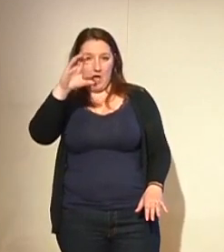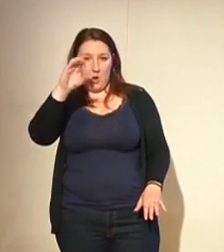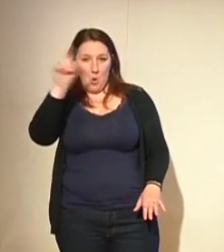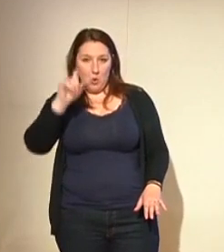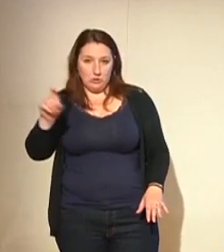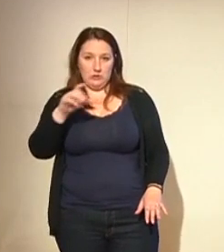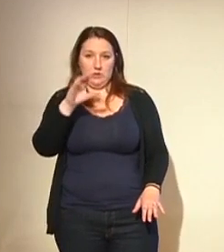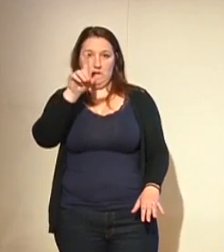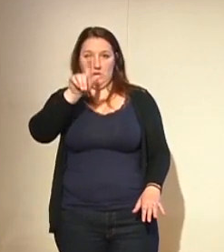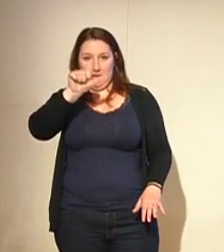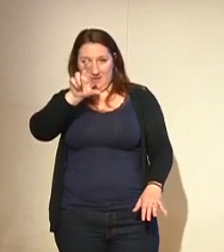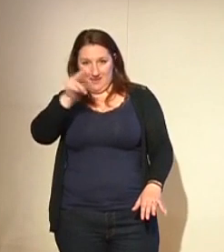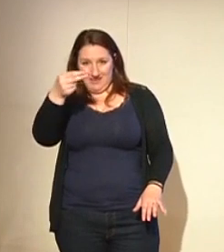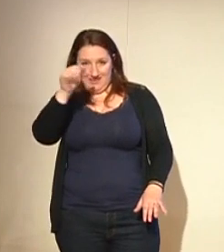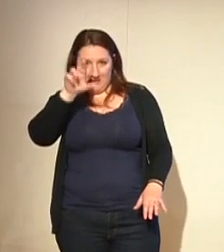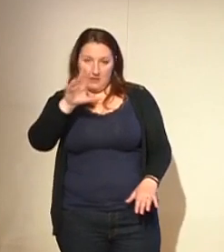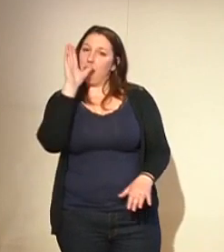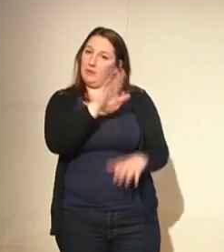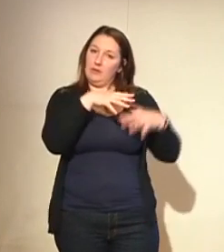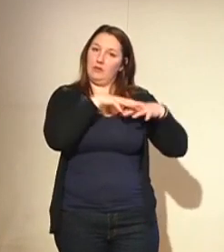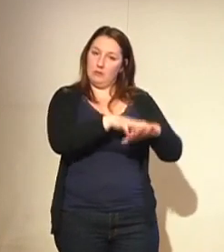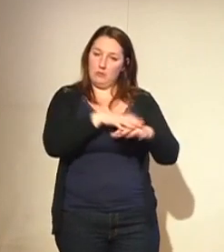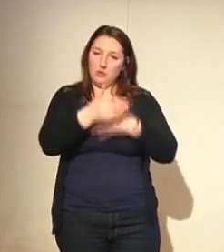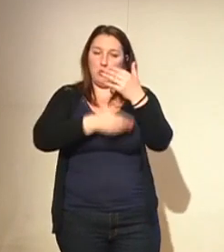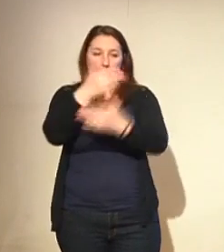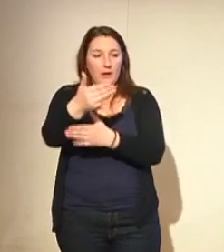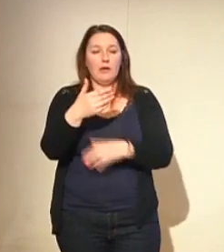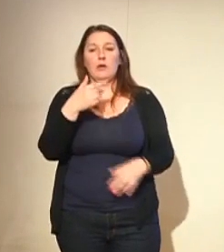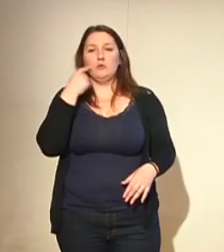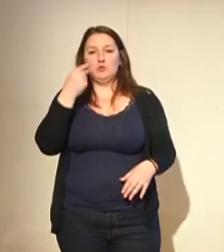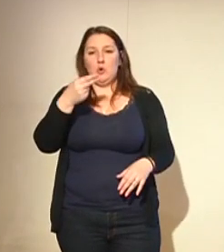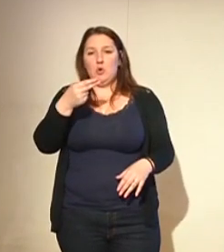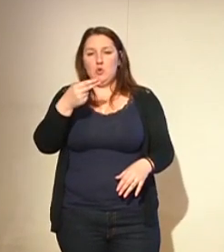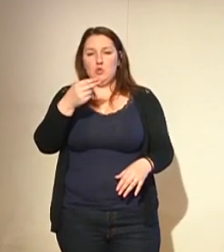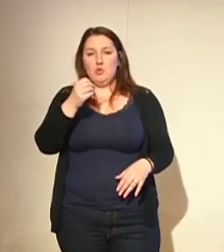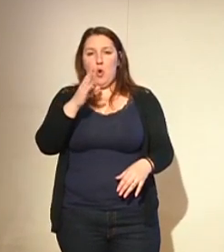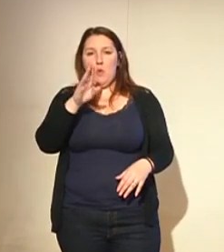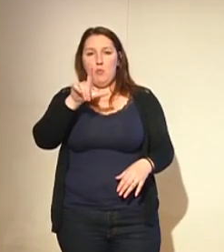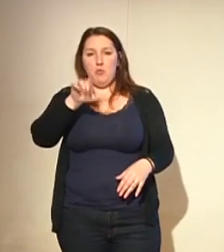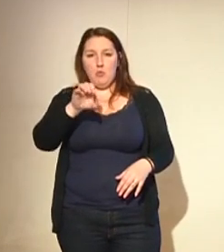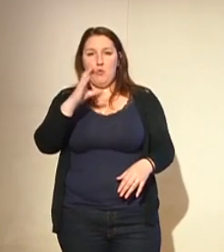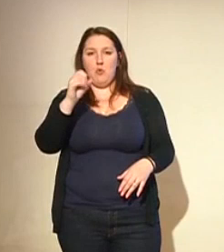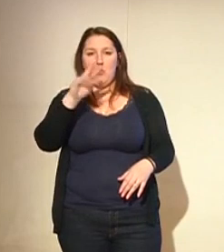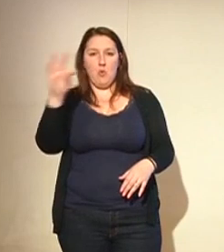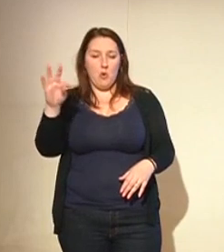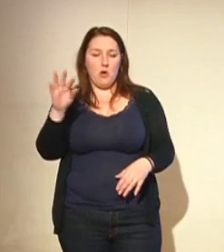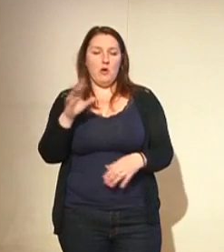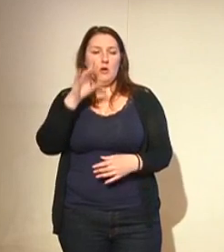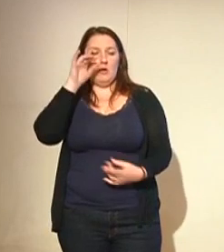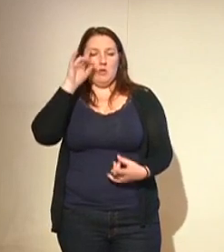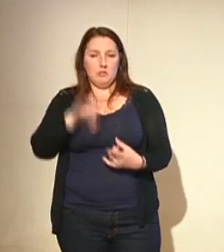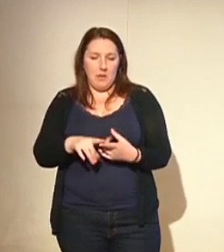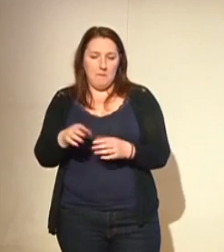Garnier pour la liste gauche et Progrès monsieur Noblecourt pour la